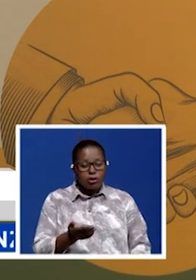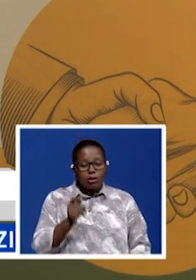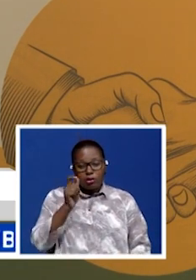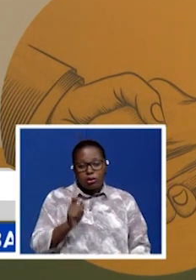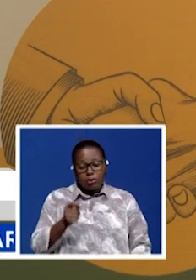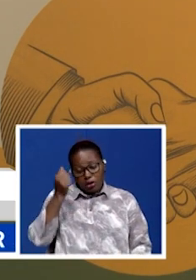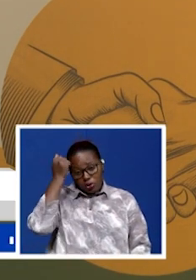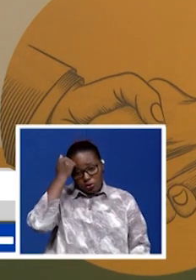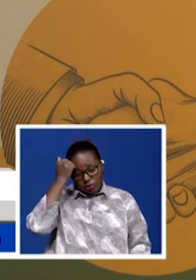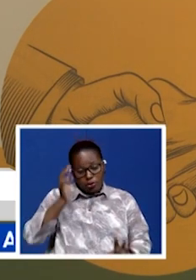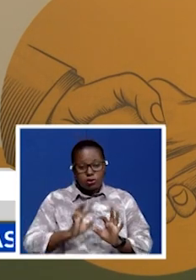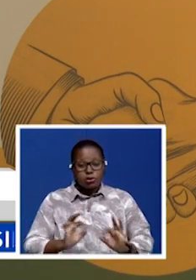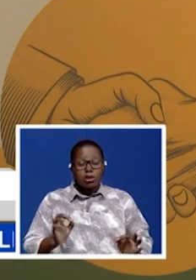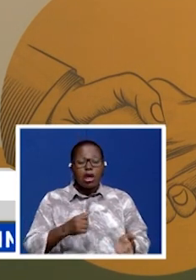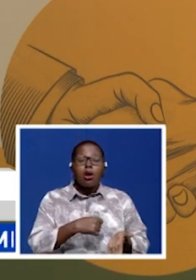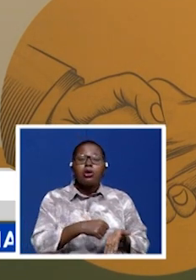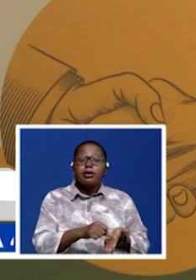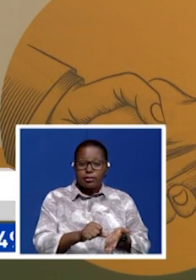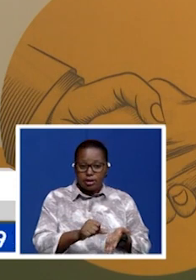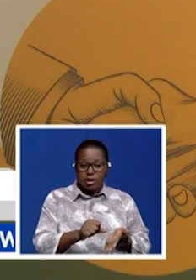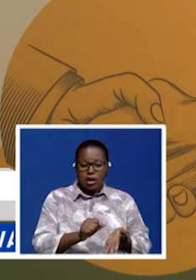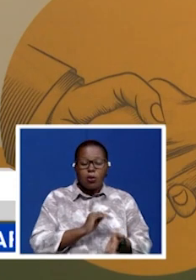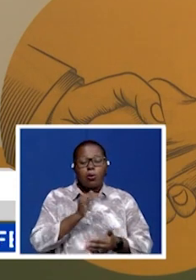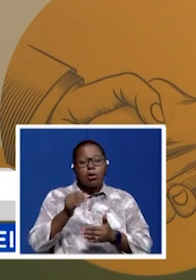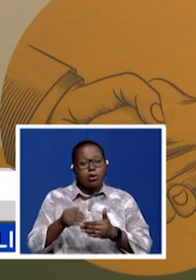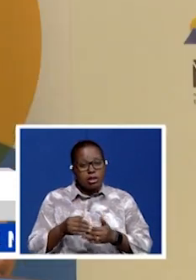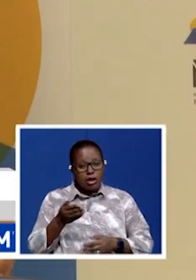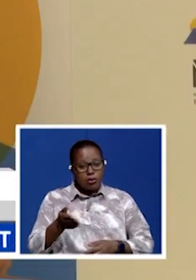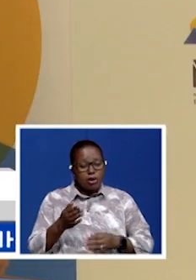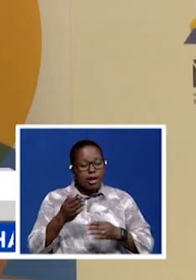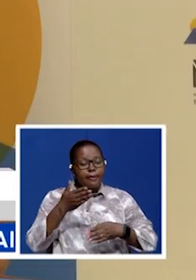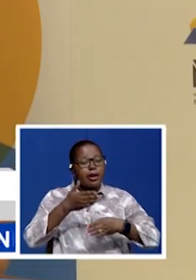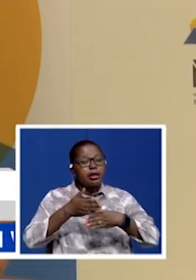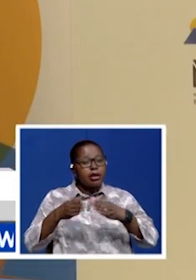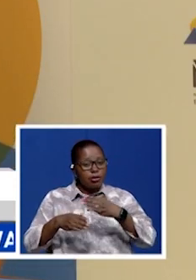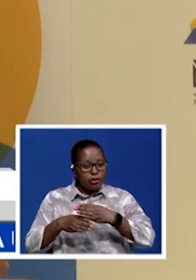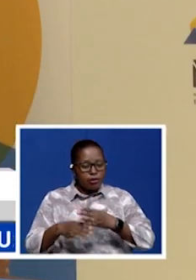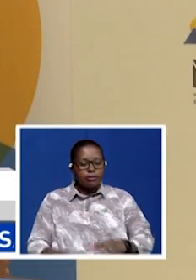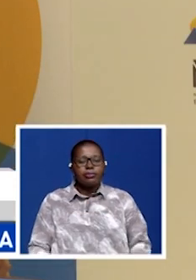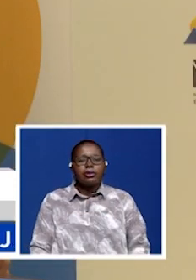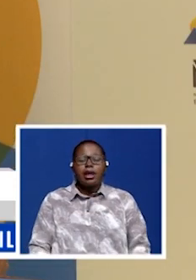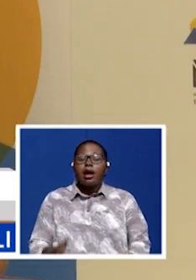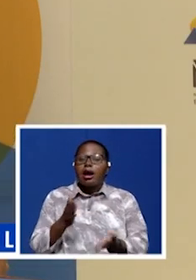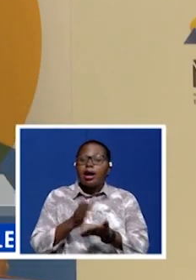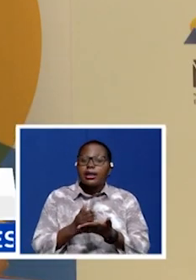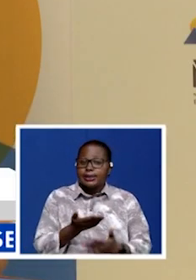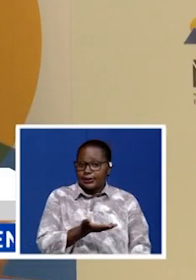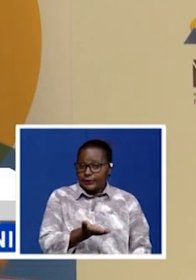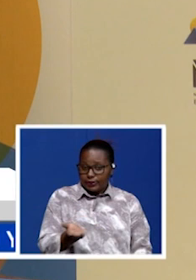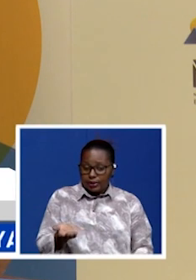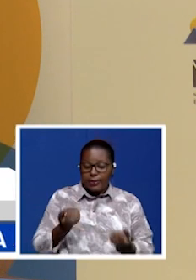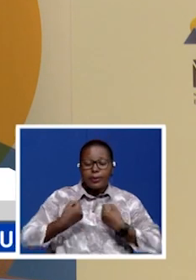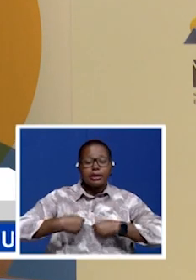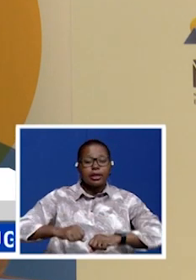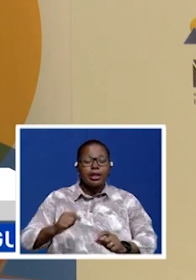rekodi nzuri ya ulipaji basi watarejea kwenye Yale majengo hakikisheni mnatekeleza miradi